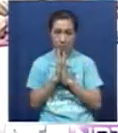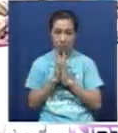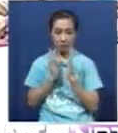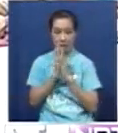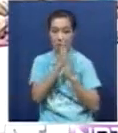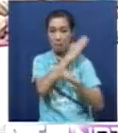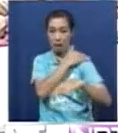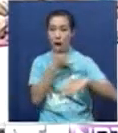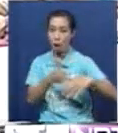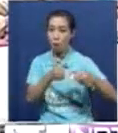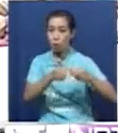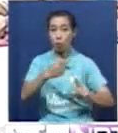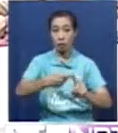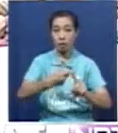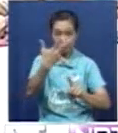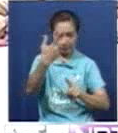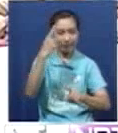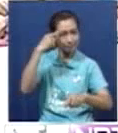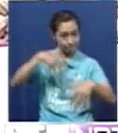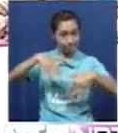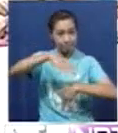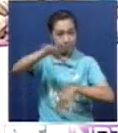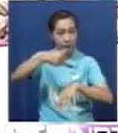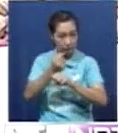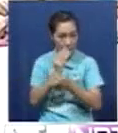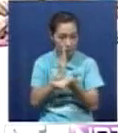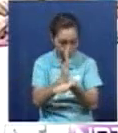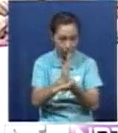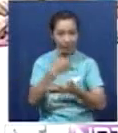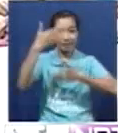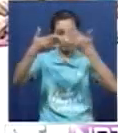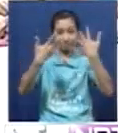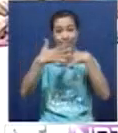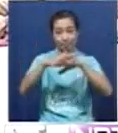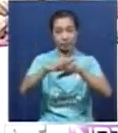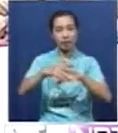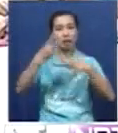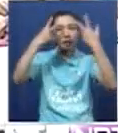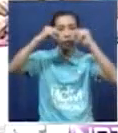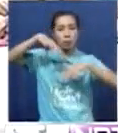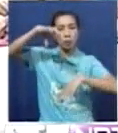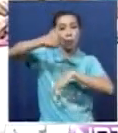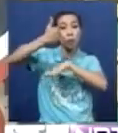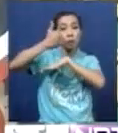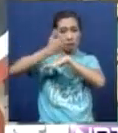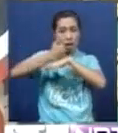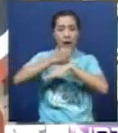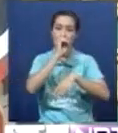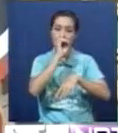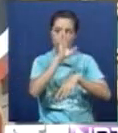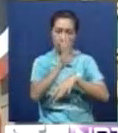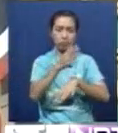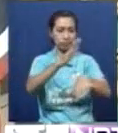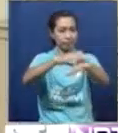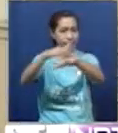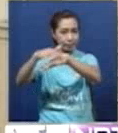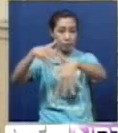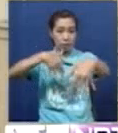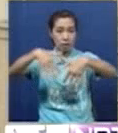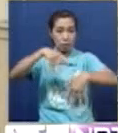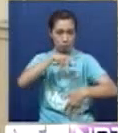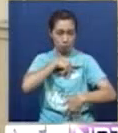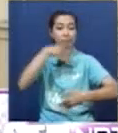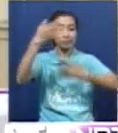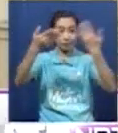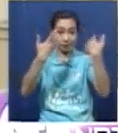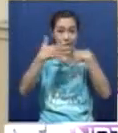ร่วมกันทำบุญแล้วก็ร่วมกิจกรรมกันนะคะซึ่งทางรัฐมนตรีประจำสำนักนายกรัฐมนตรีก็ออกมาเชิญชวนพุทธศาสนิกชนเข้าร่วมกิจกร